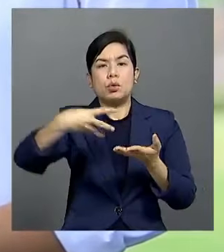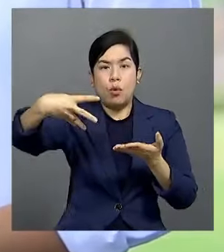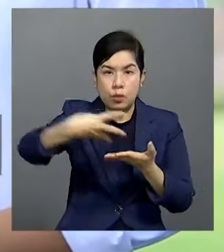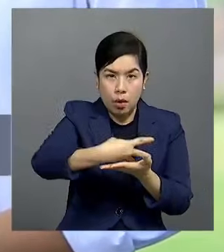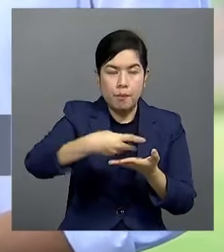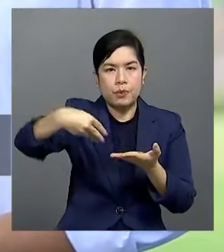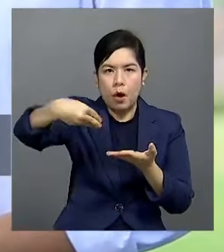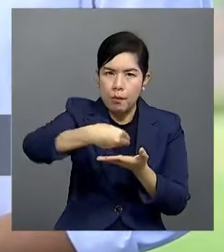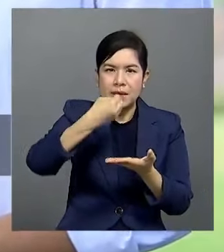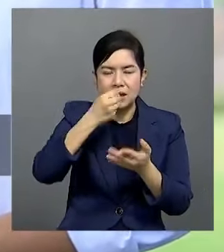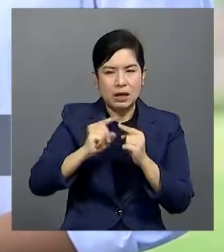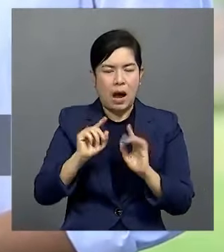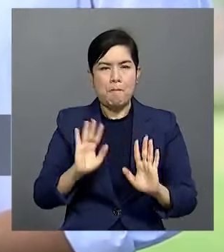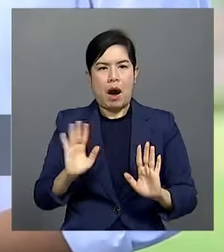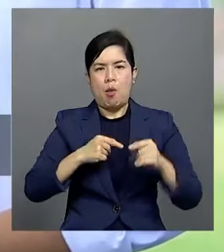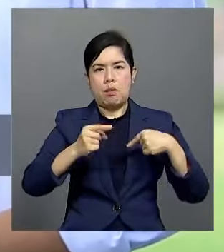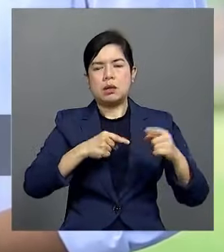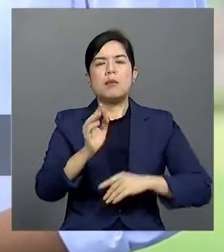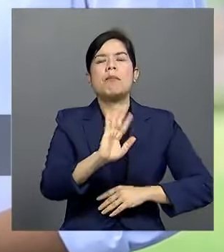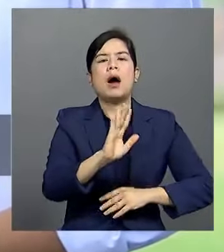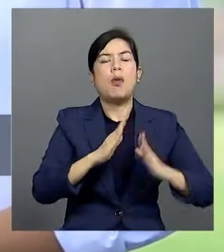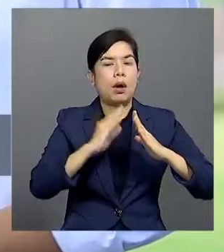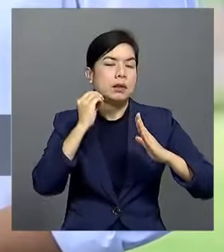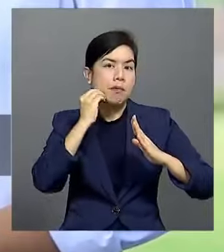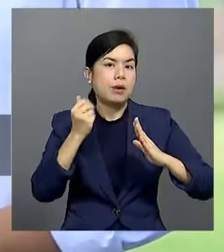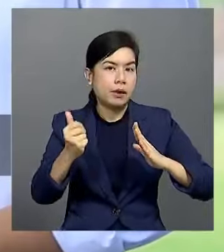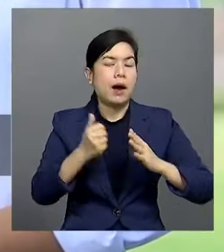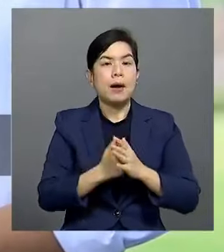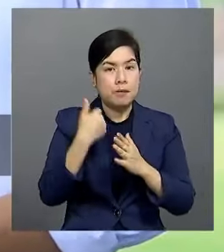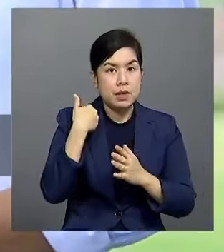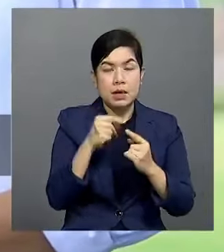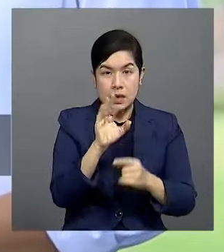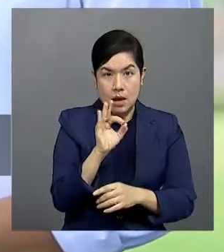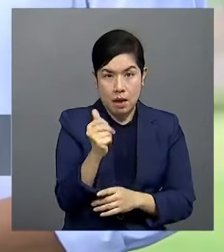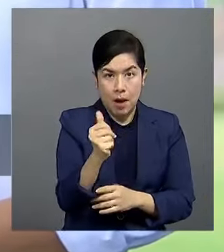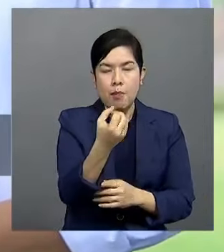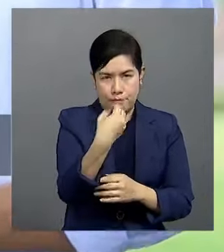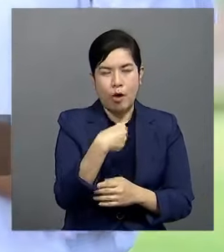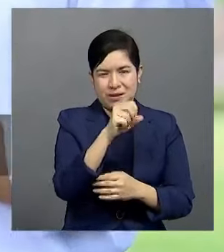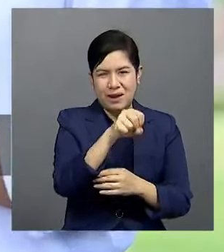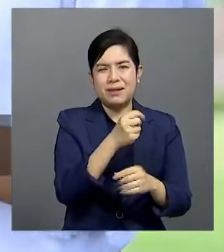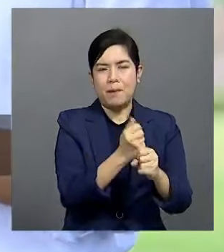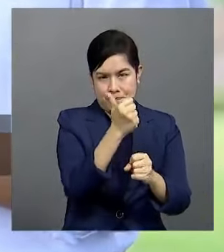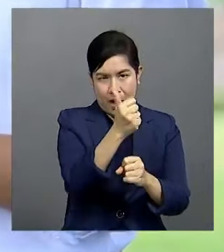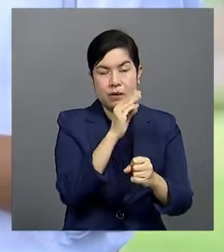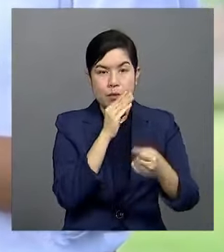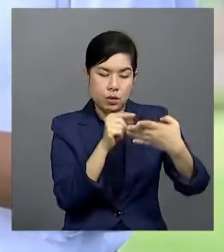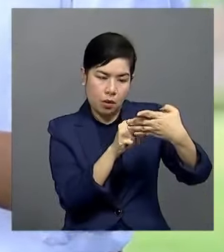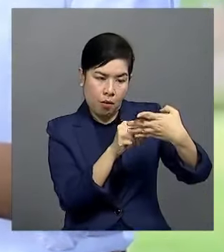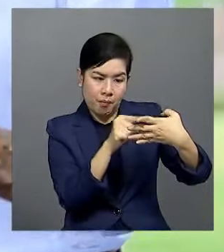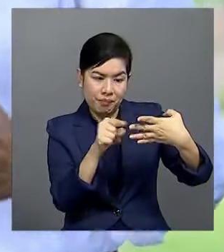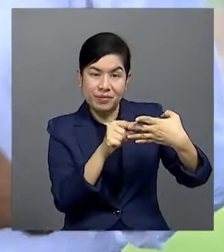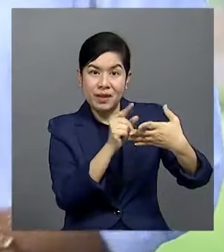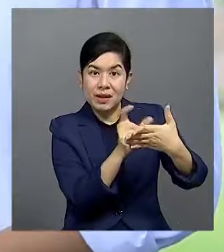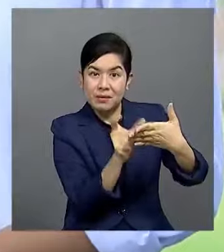เลือกได้ครับพี่มันจะมีให้แสดงคอมเมนต์ครับในแอปพลิเคชันครับบอกว่าไม่เอาช้อนอะไรเงี้ยครับ แต่ถ้าไม่มีใครบอกอะไรเ